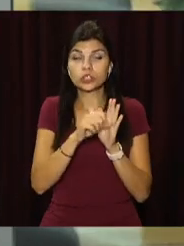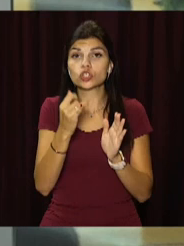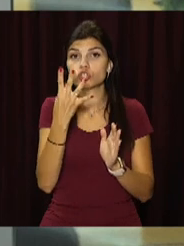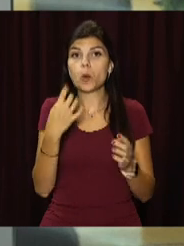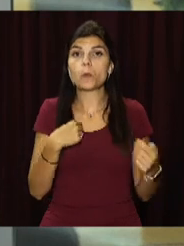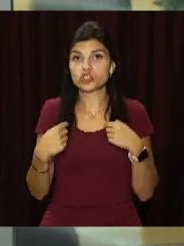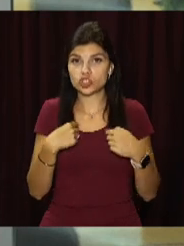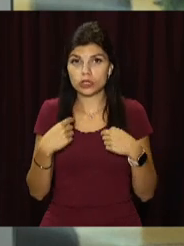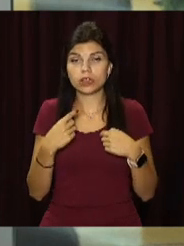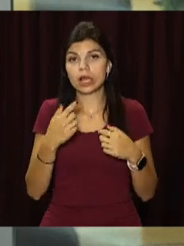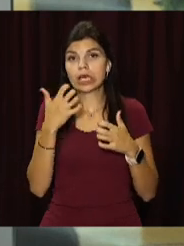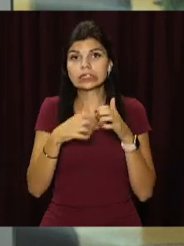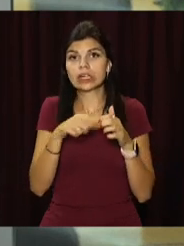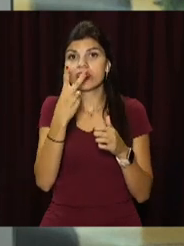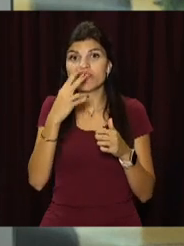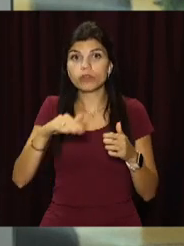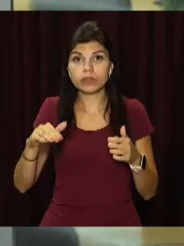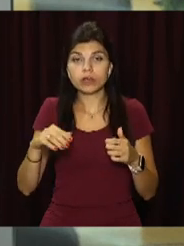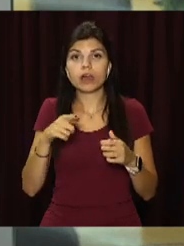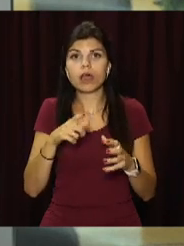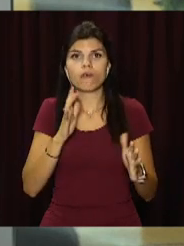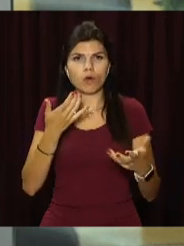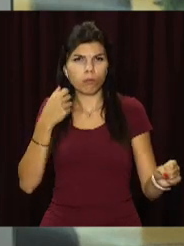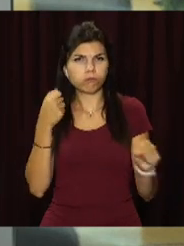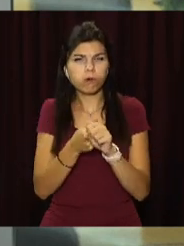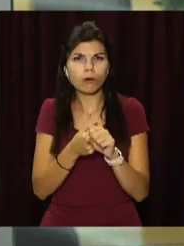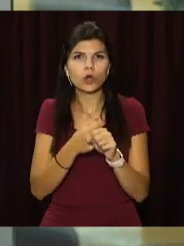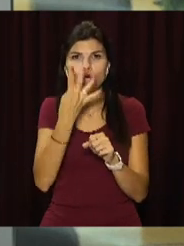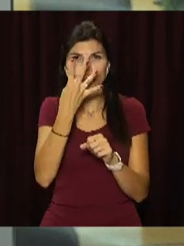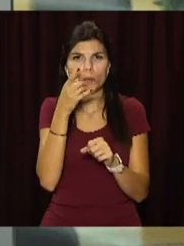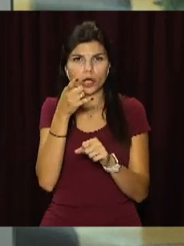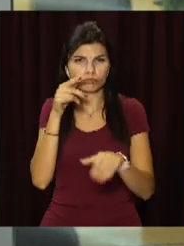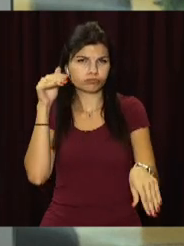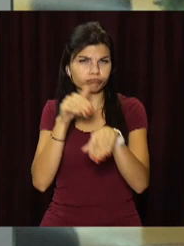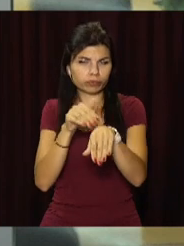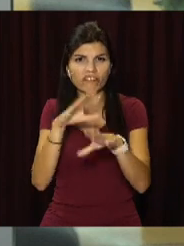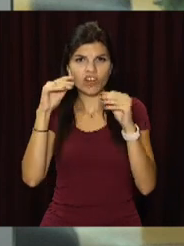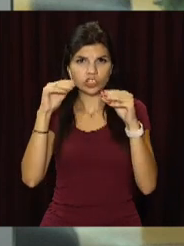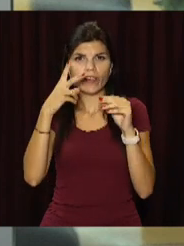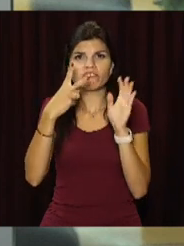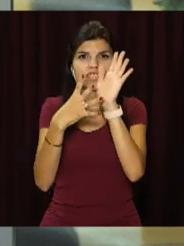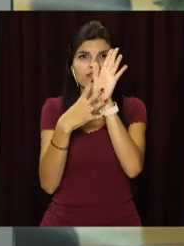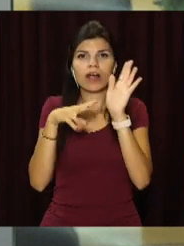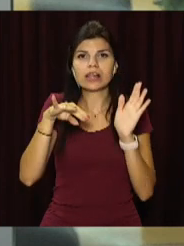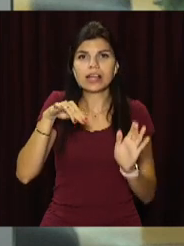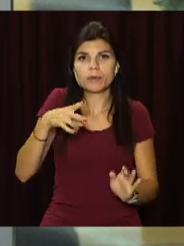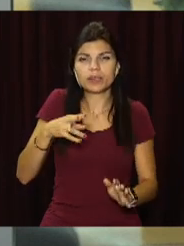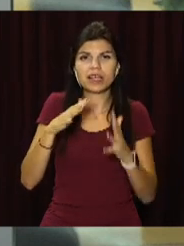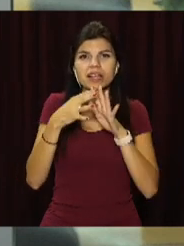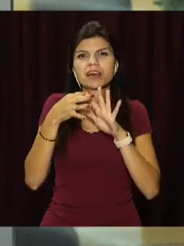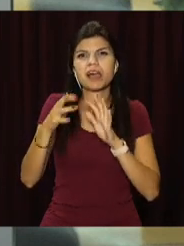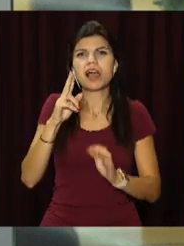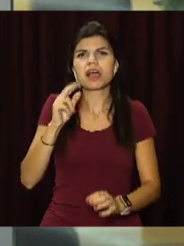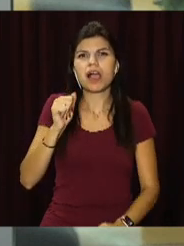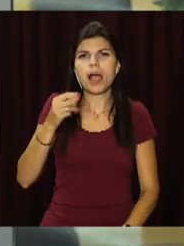четверо постраждалих, серед них двоє дітей. Масштабна автотроща з чотирма автівками сталася ввечері 29 липня у селищі